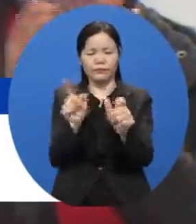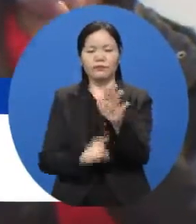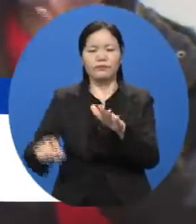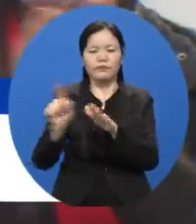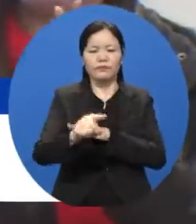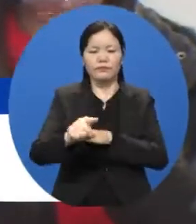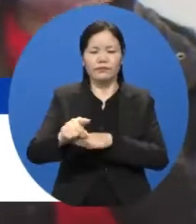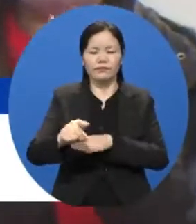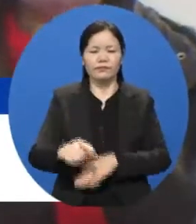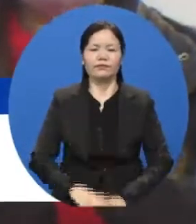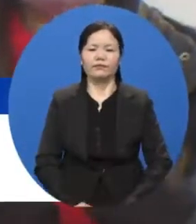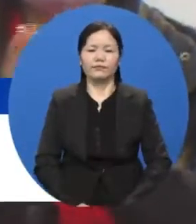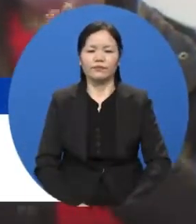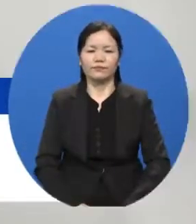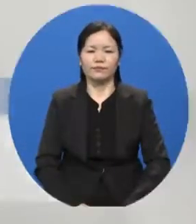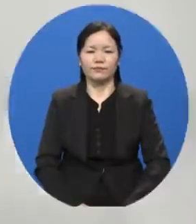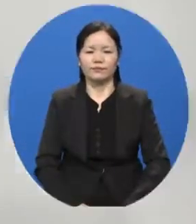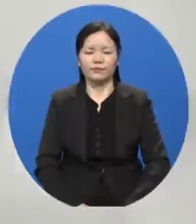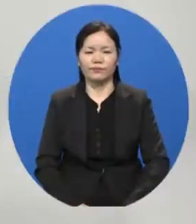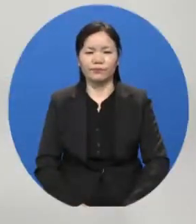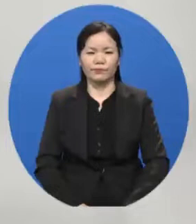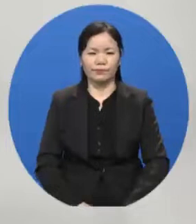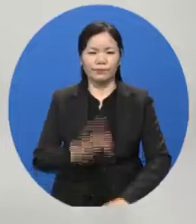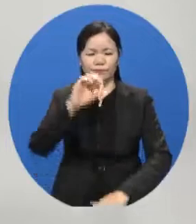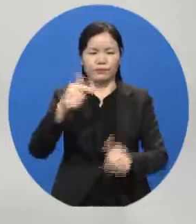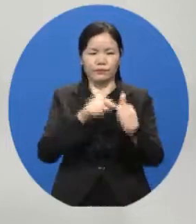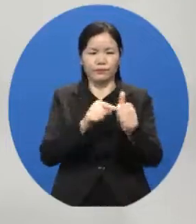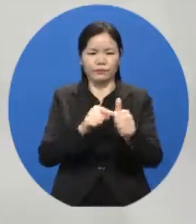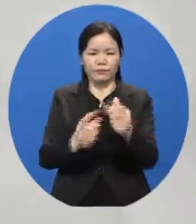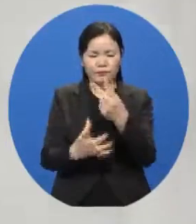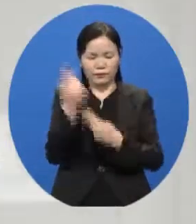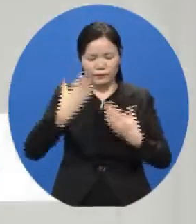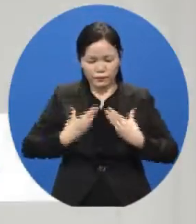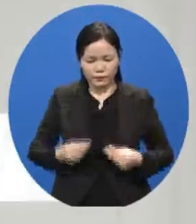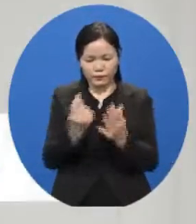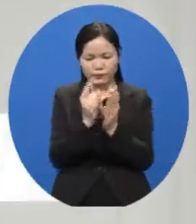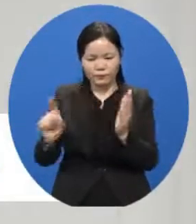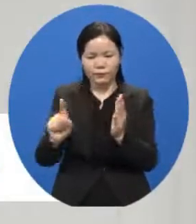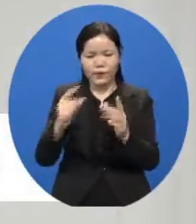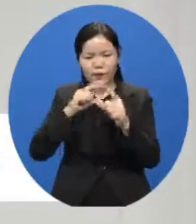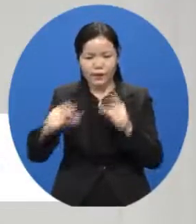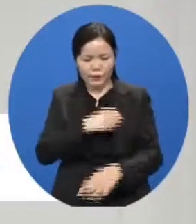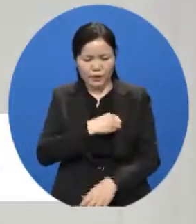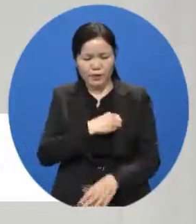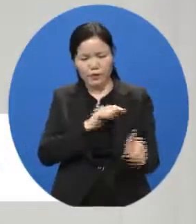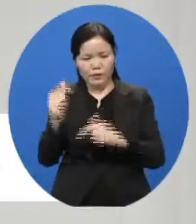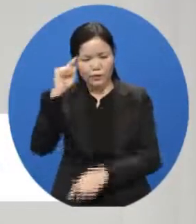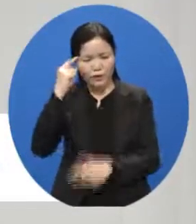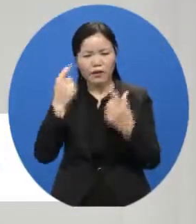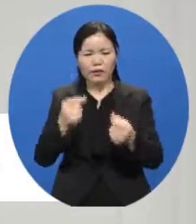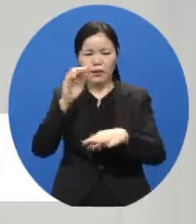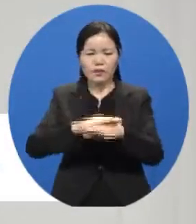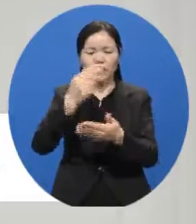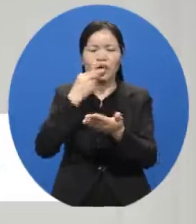안철수의 진격입니다, 여러분. 안 전 후보는 단일화의 실망에 탈당한 일부 당원들을 의식한 듯